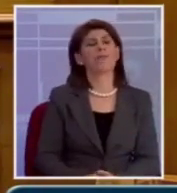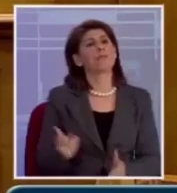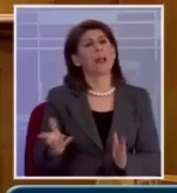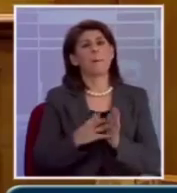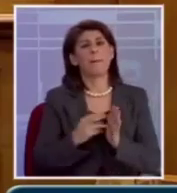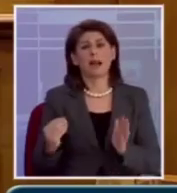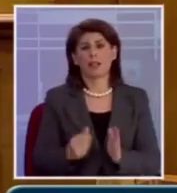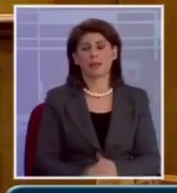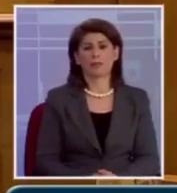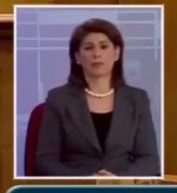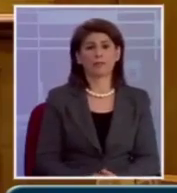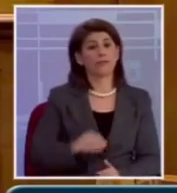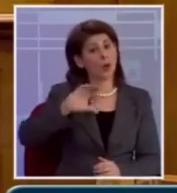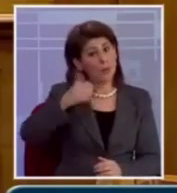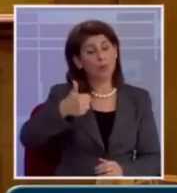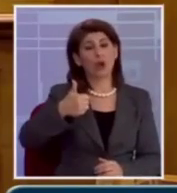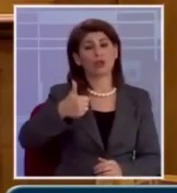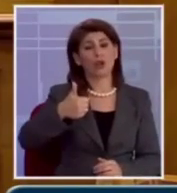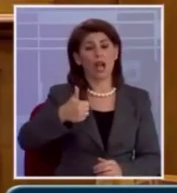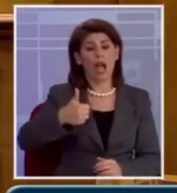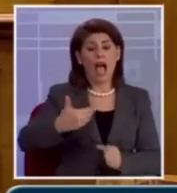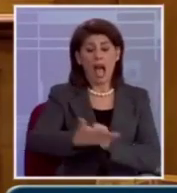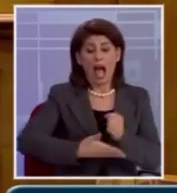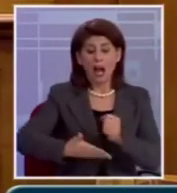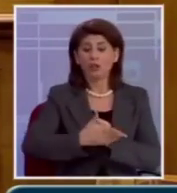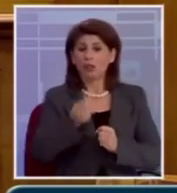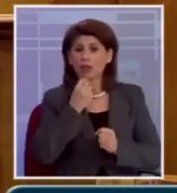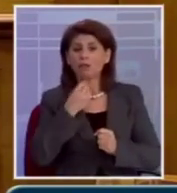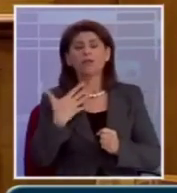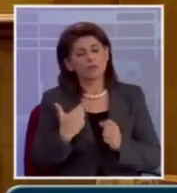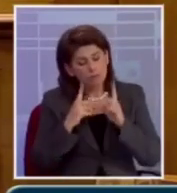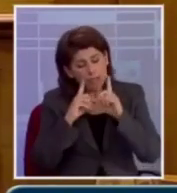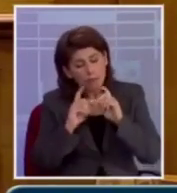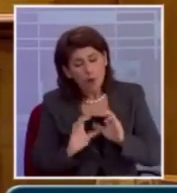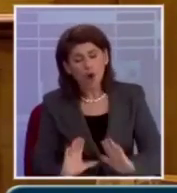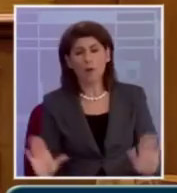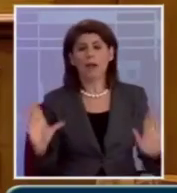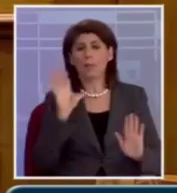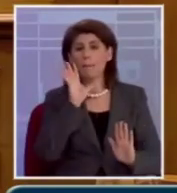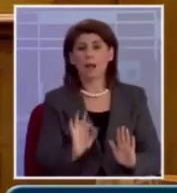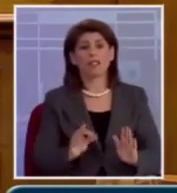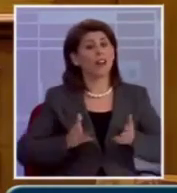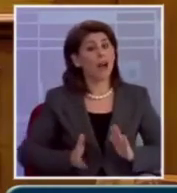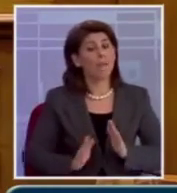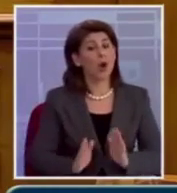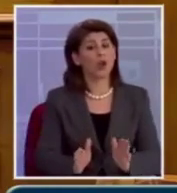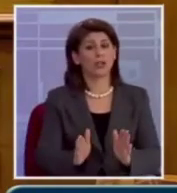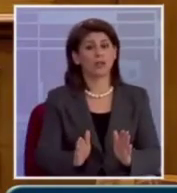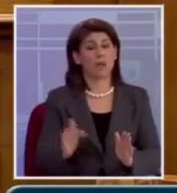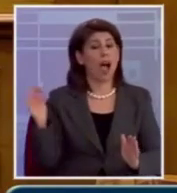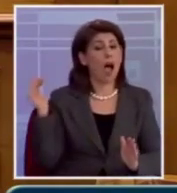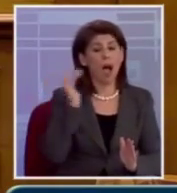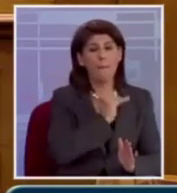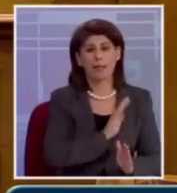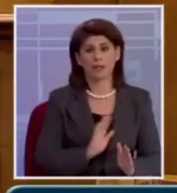χάρη στον πρώτο τομέα, τον αγροτοδιατροφικό, είμαστε υποχρεωμένοι πραγματικά να προχωρήσουμε